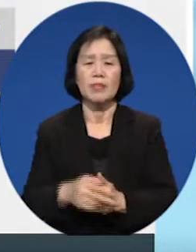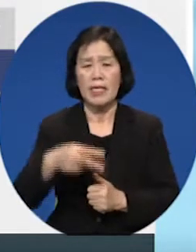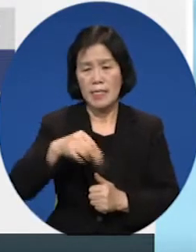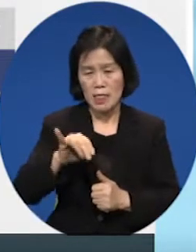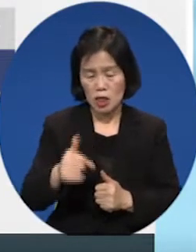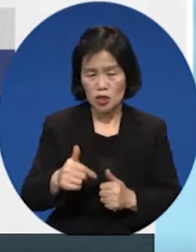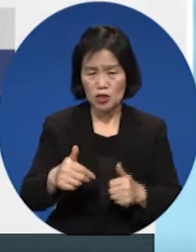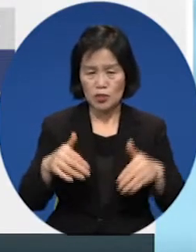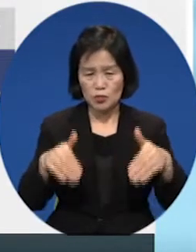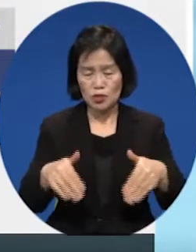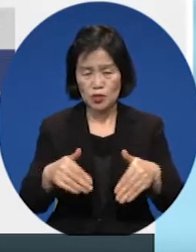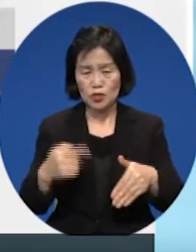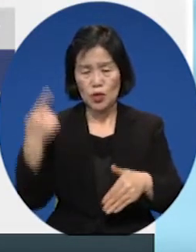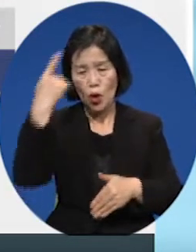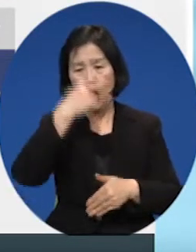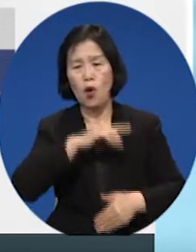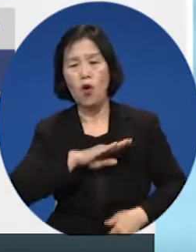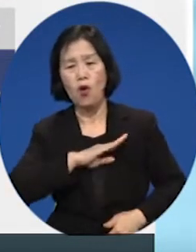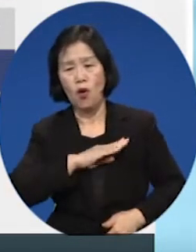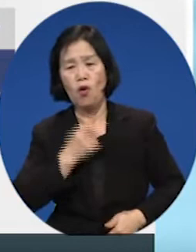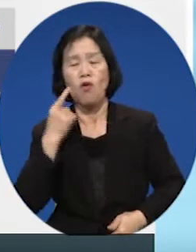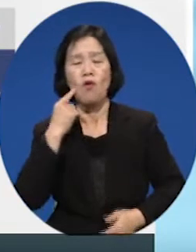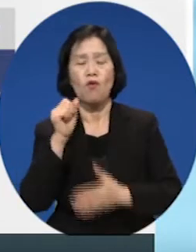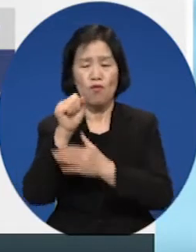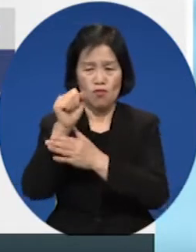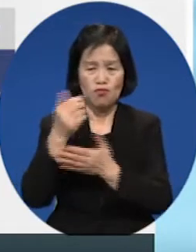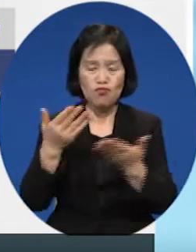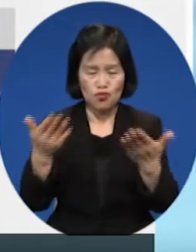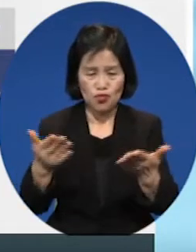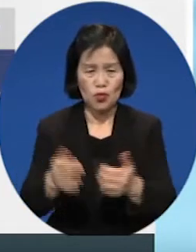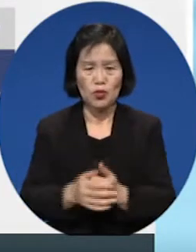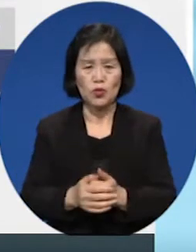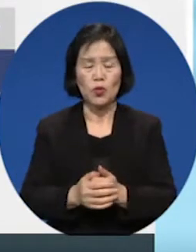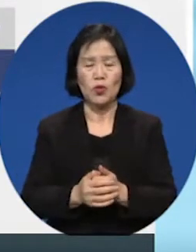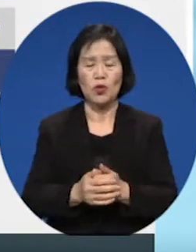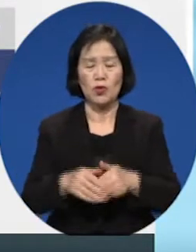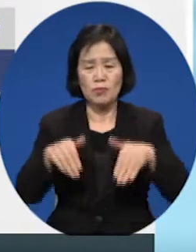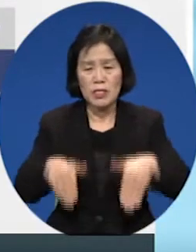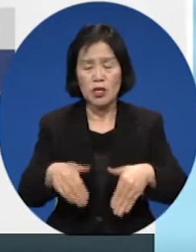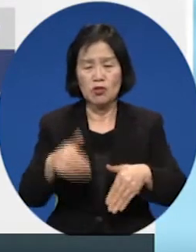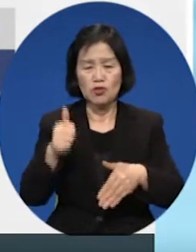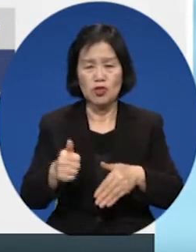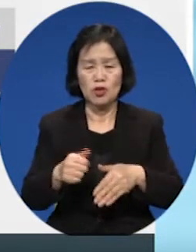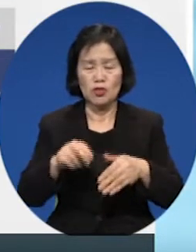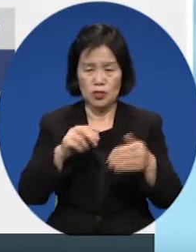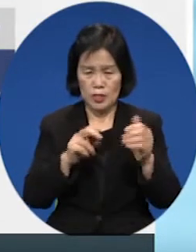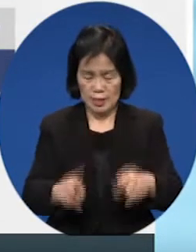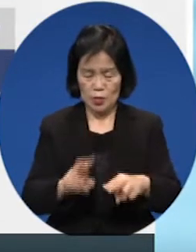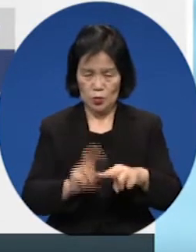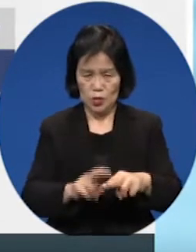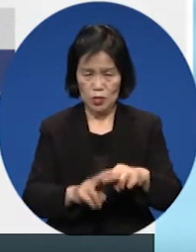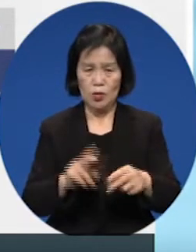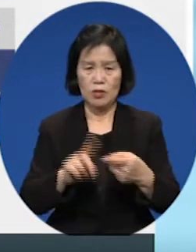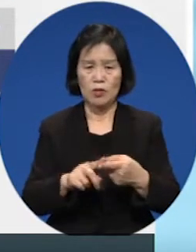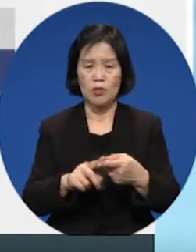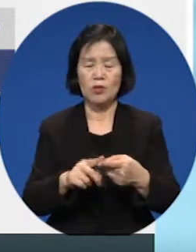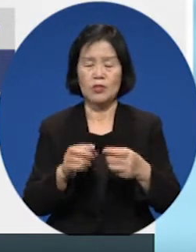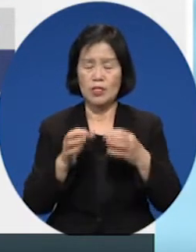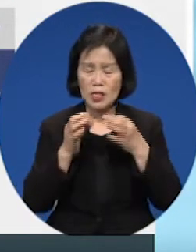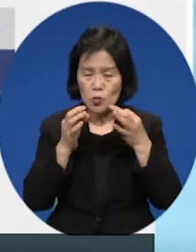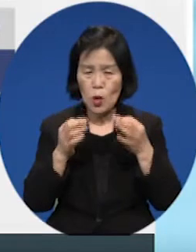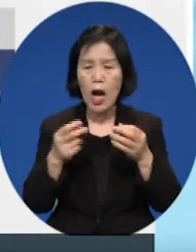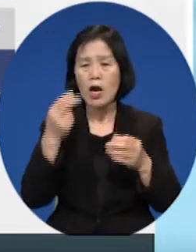민정수석 에 체면도 일부분 살려주고 10년쯤 인 정석 이 청와대 민정수석 으로 그대로 있게 하면서 최소한